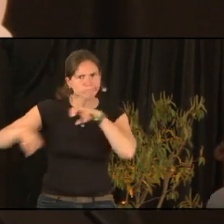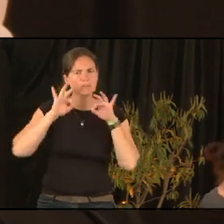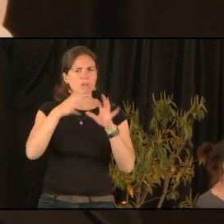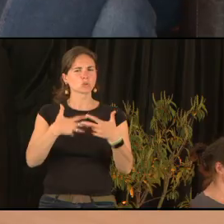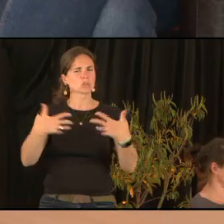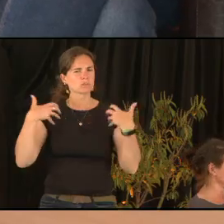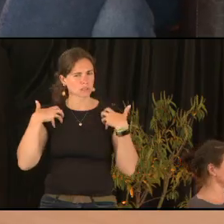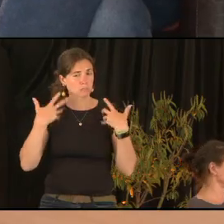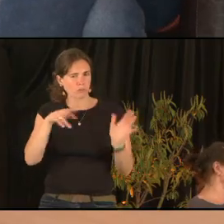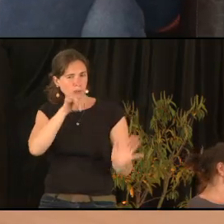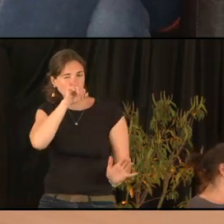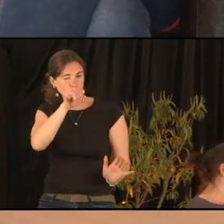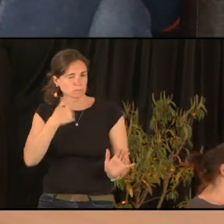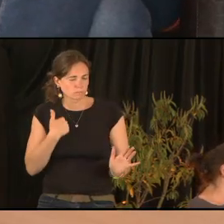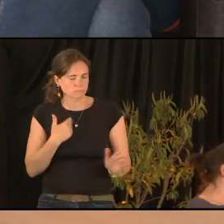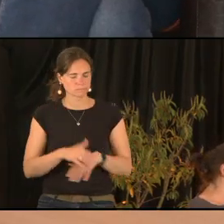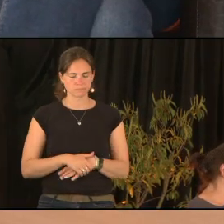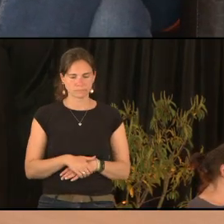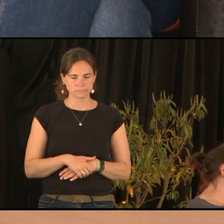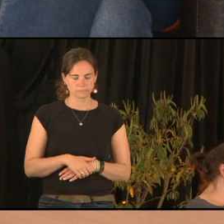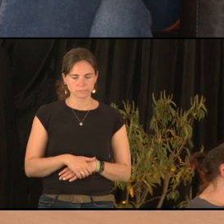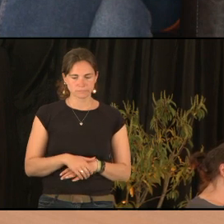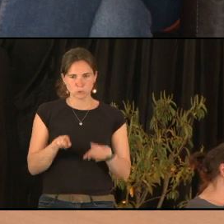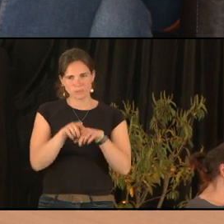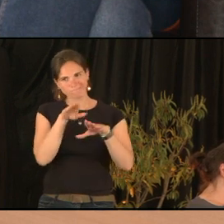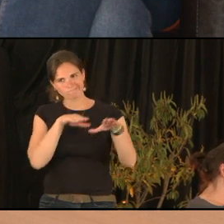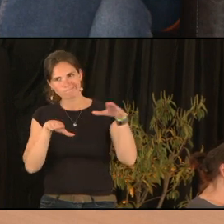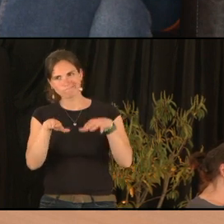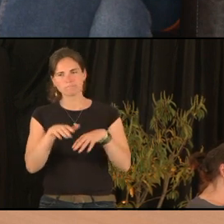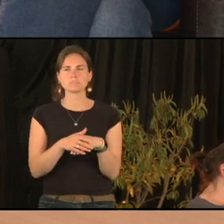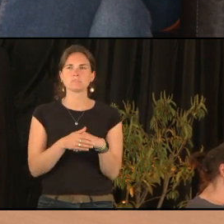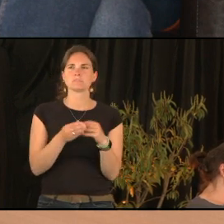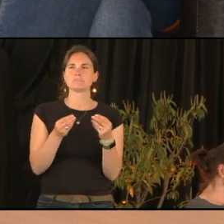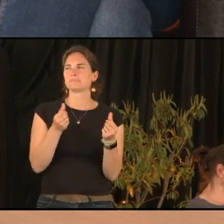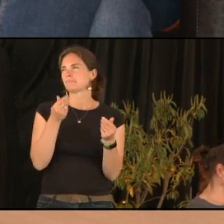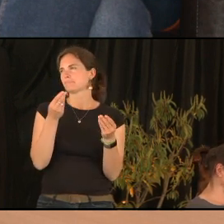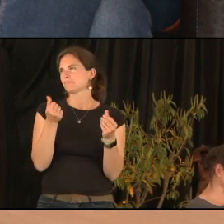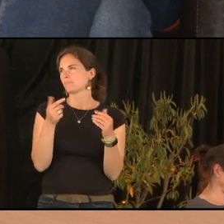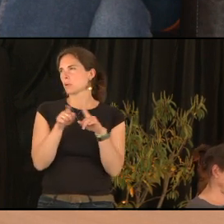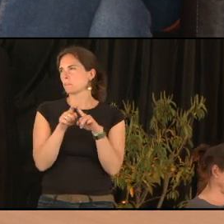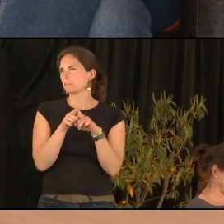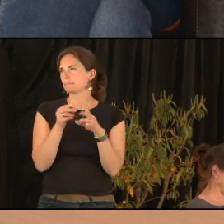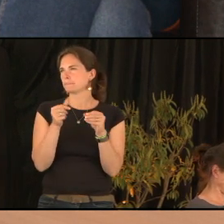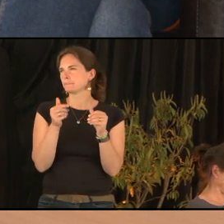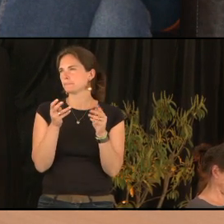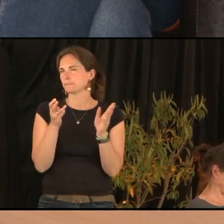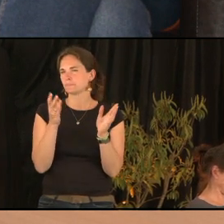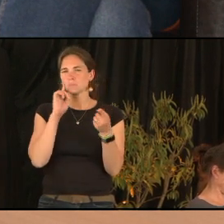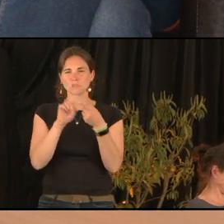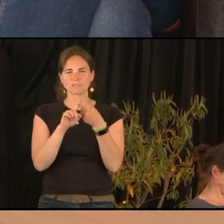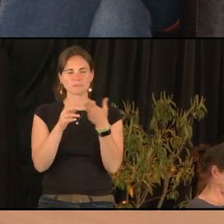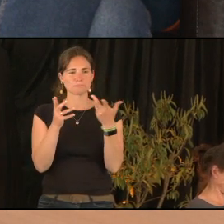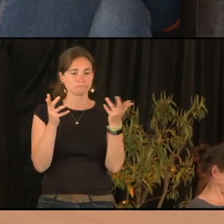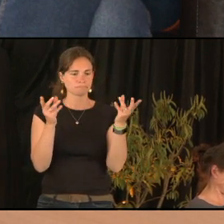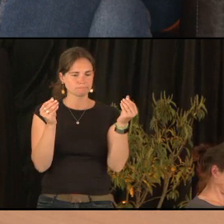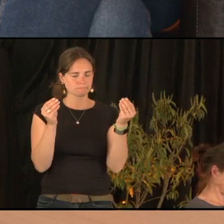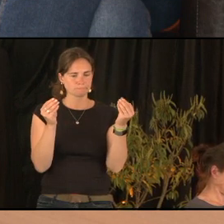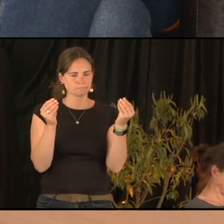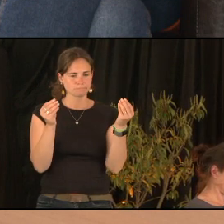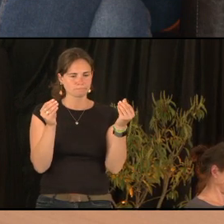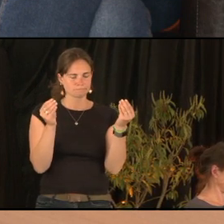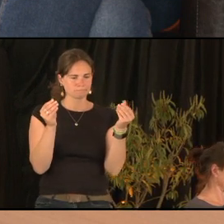que voilà. Et donc ils attendent rien en fait. Ils gardent un drapeau. Et je trouve qu'il y a dans ce symbole-là toute l'absurdité de